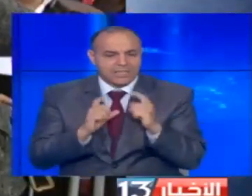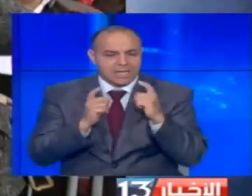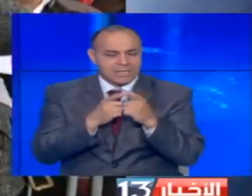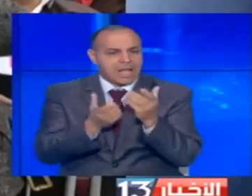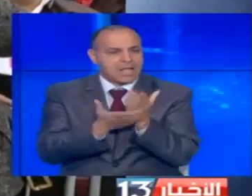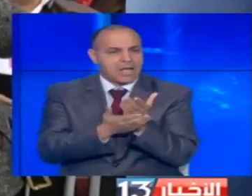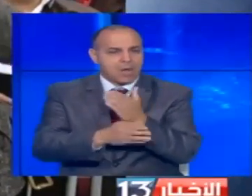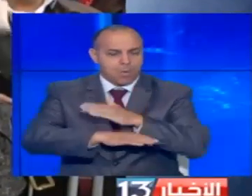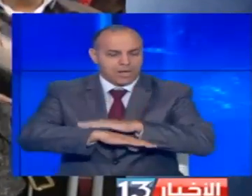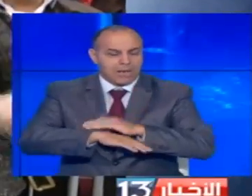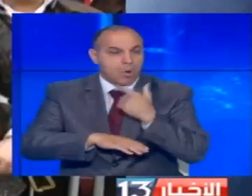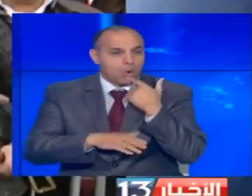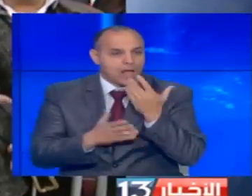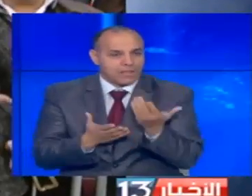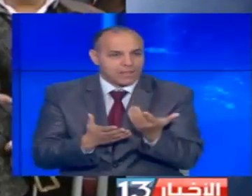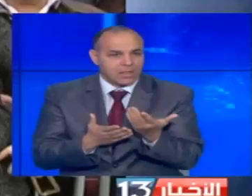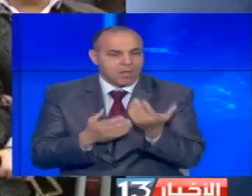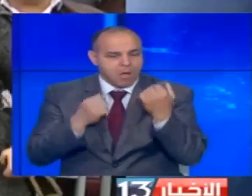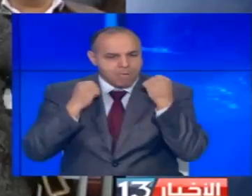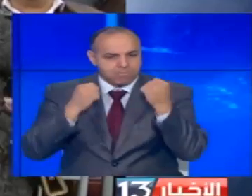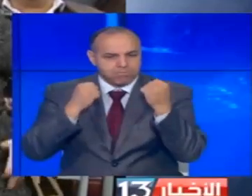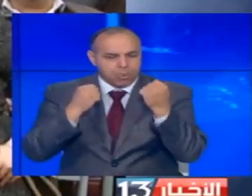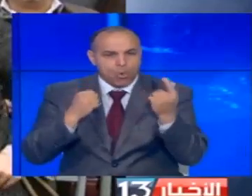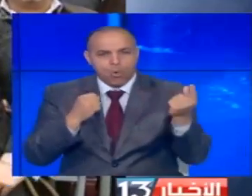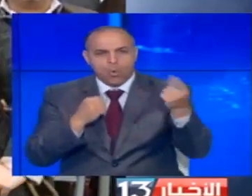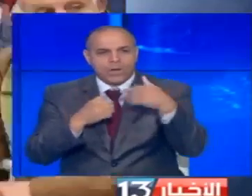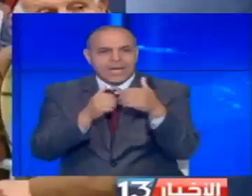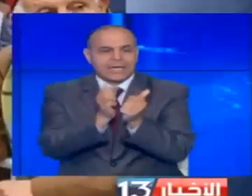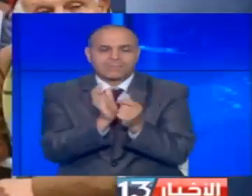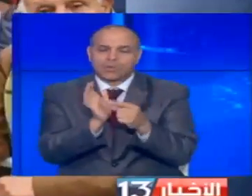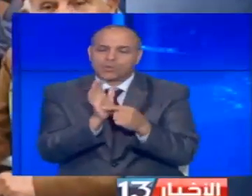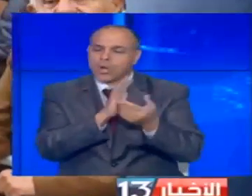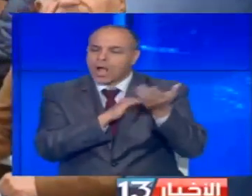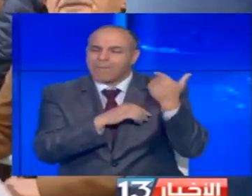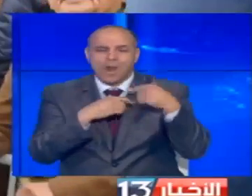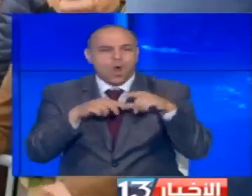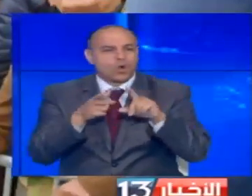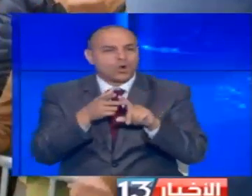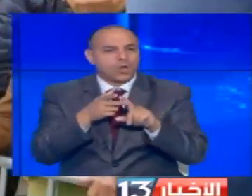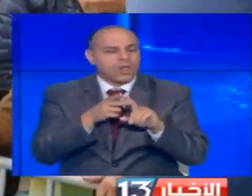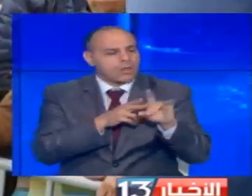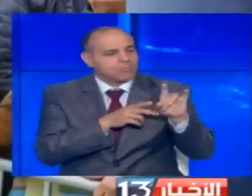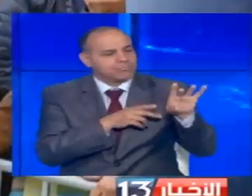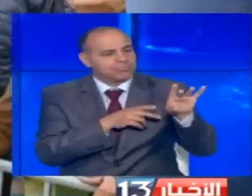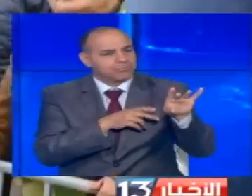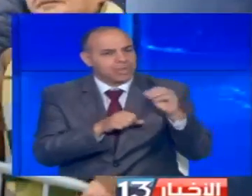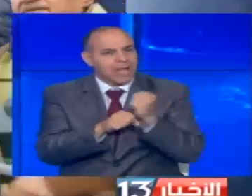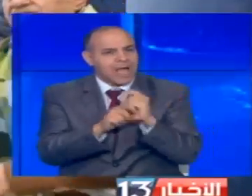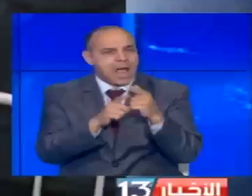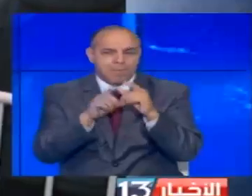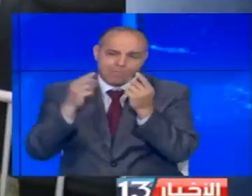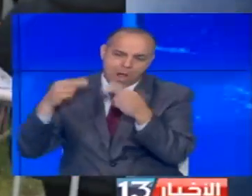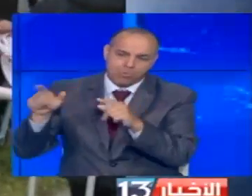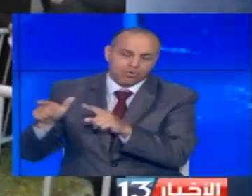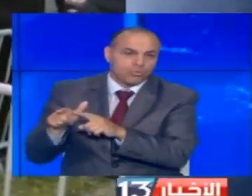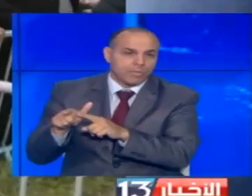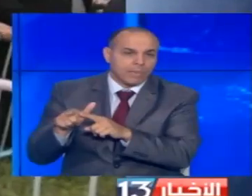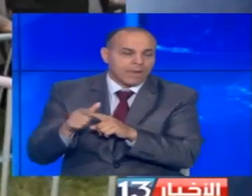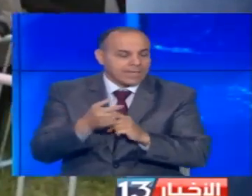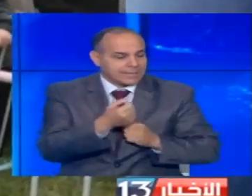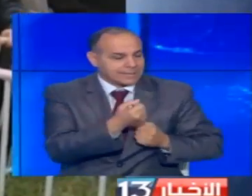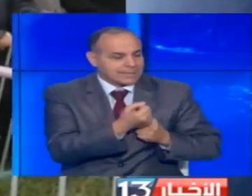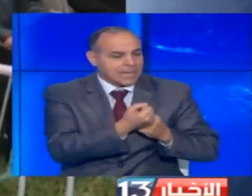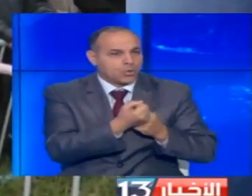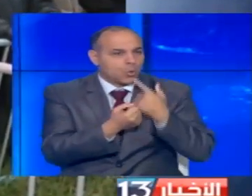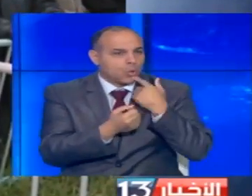الحقيقه والكرامه اعتصام لانصار الحزب الدستوري الحر الرافض لاعمال الهيئه بينما سندت في